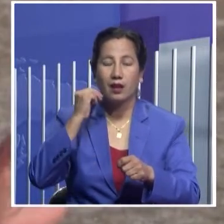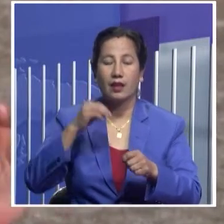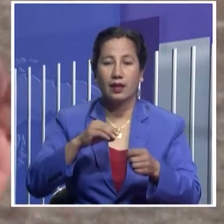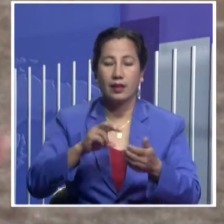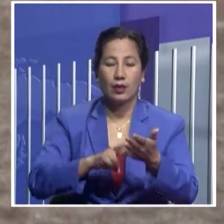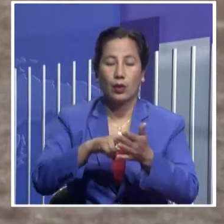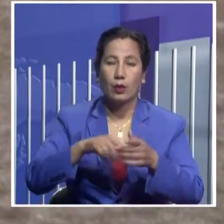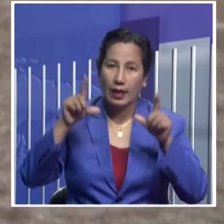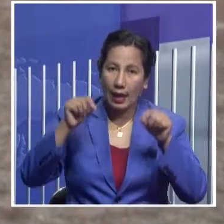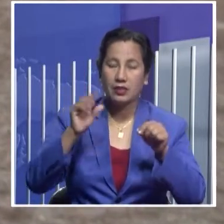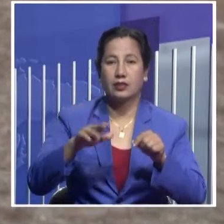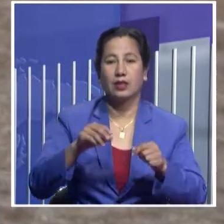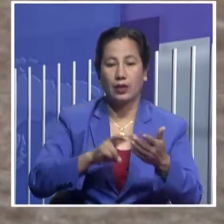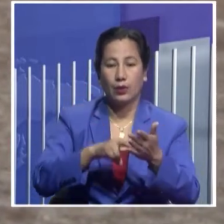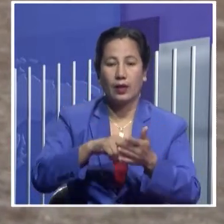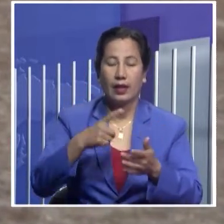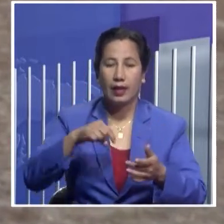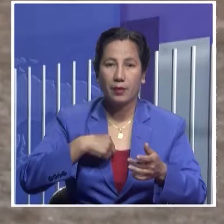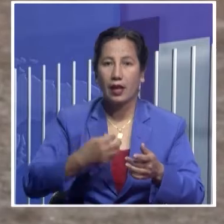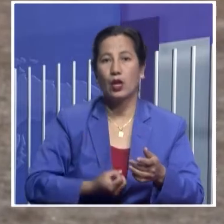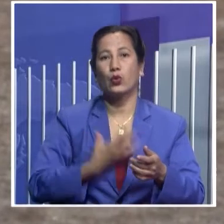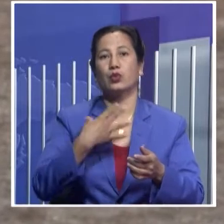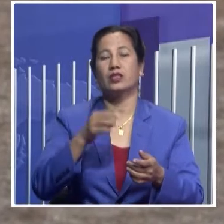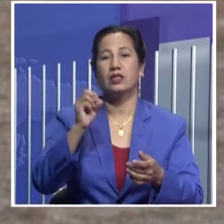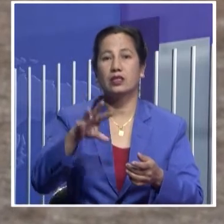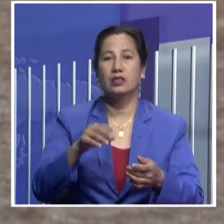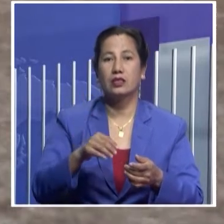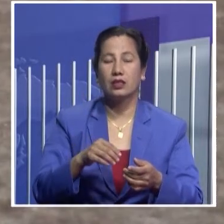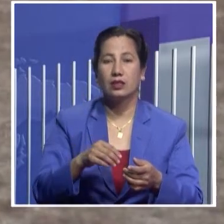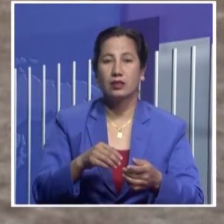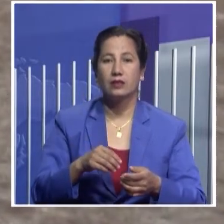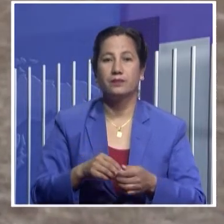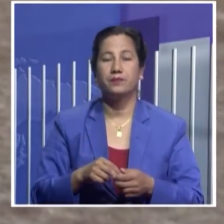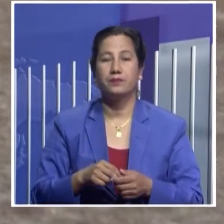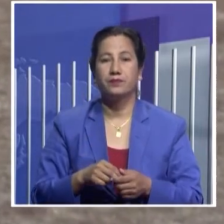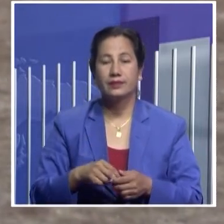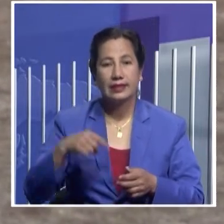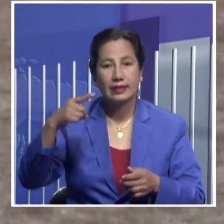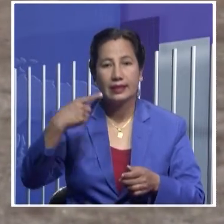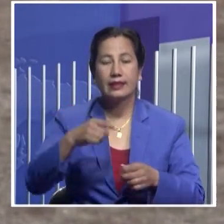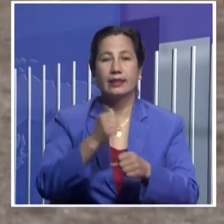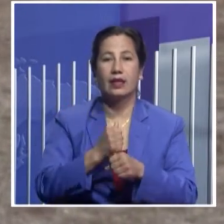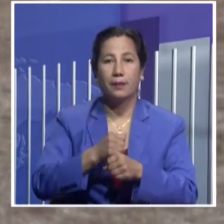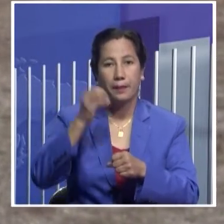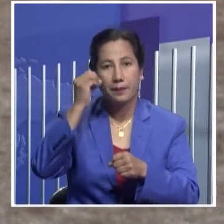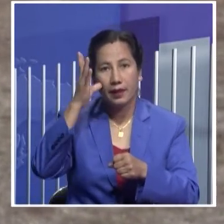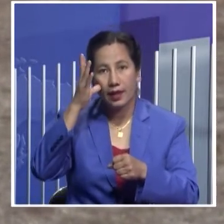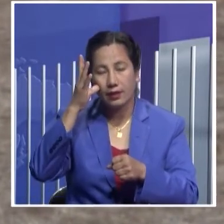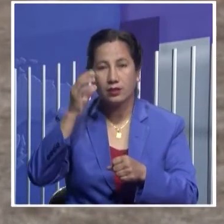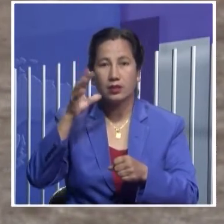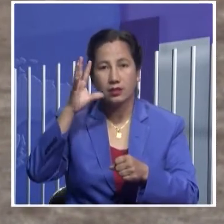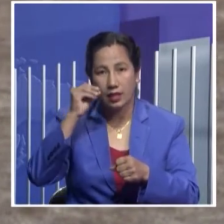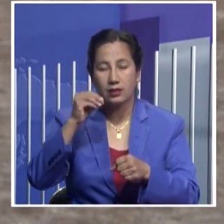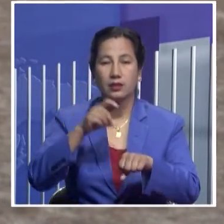छ। योगाले हामीलाई खुसी पनि दिन्छ र तनावबाट मुक्त राख्ने काम गर्दछ। हाम्रो दैनिक कामहरू बिहान उठेदेखि